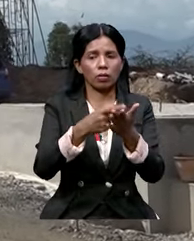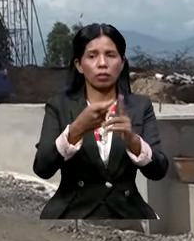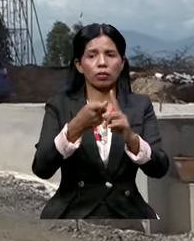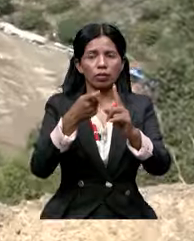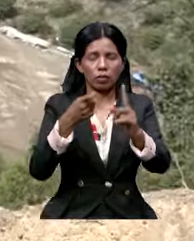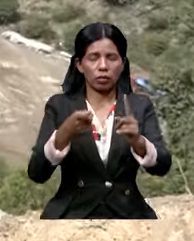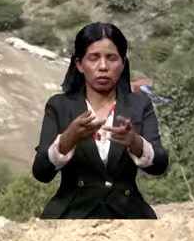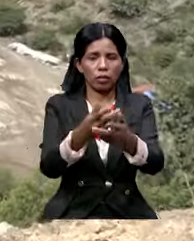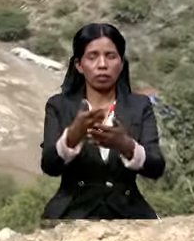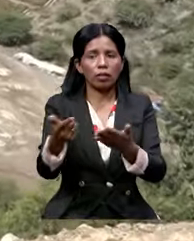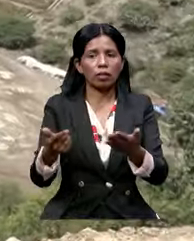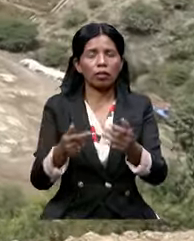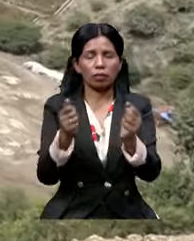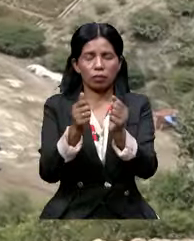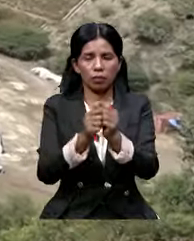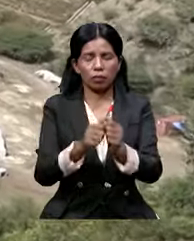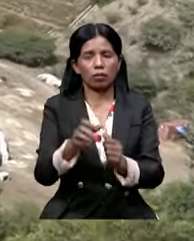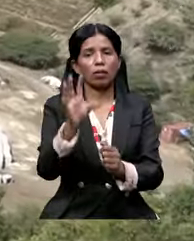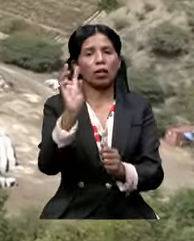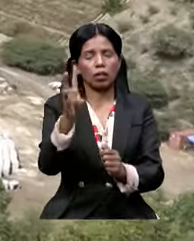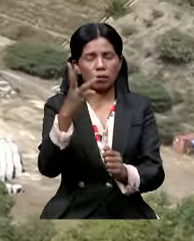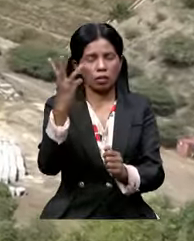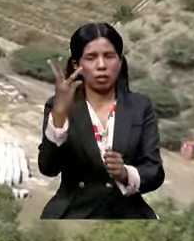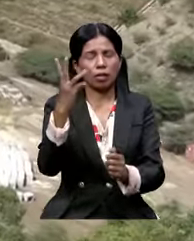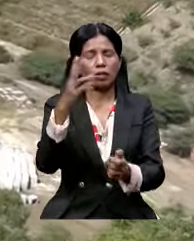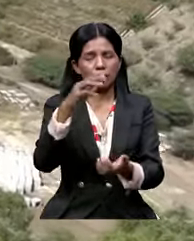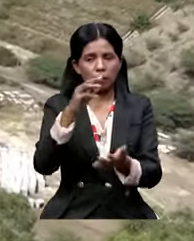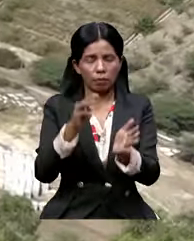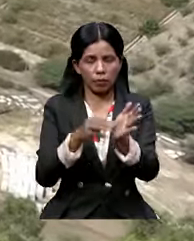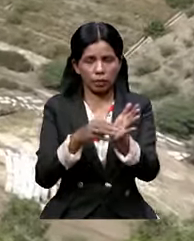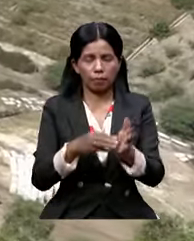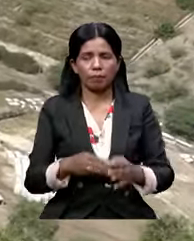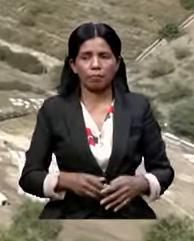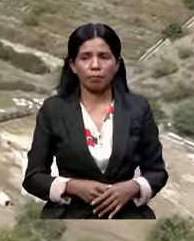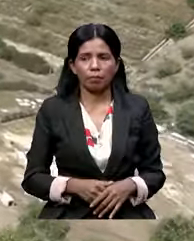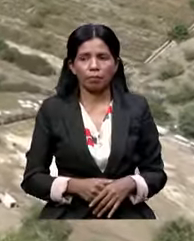husirai ho medida hektare sanulu resinen. Santina de Jesus, Marito da Costa, Ziemen.